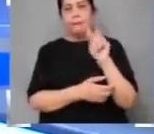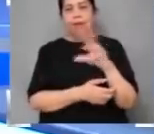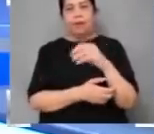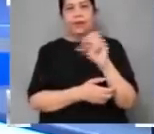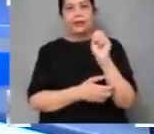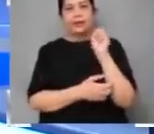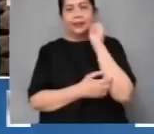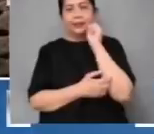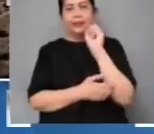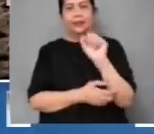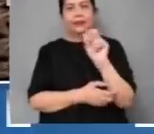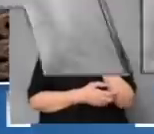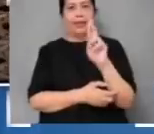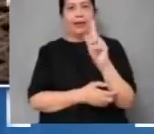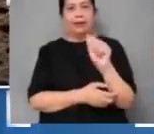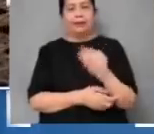Aguinaldo.